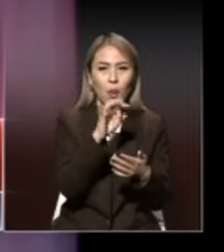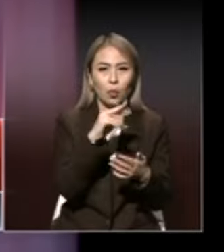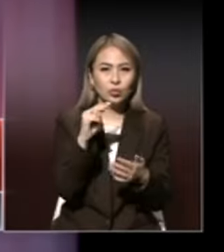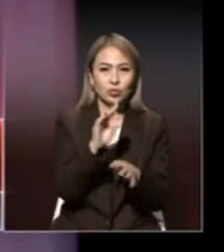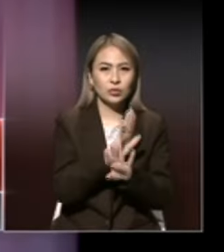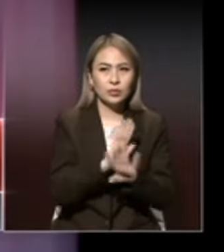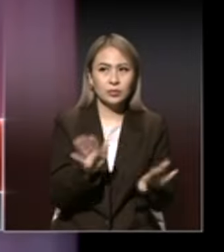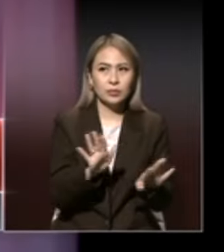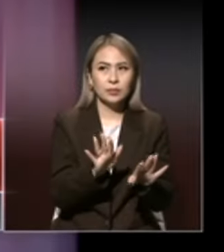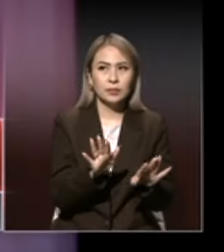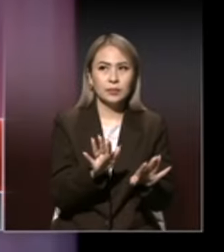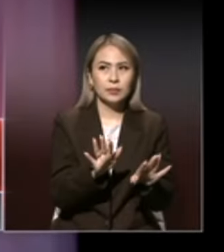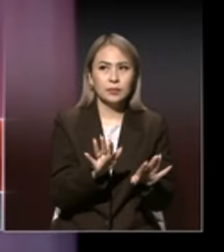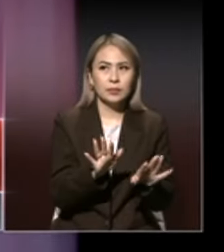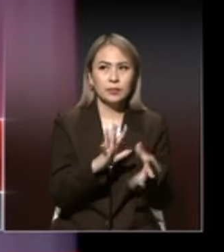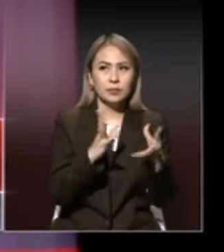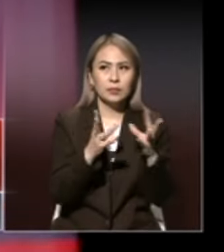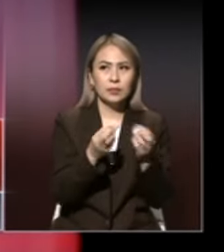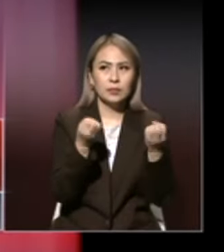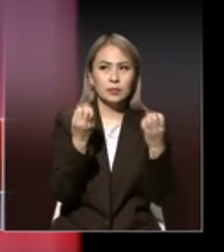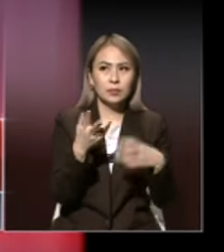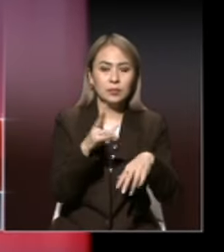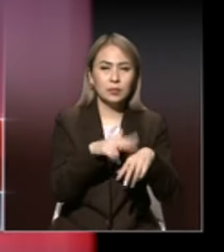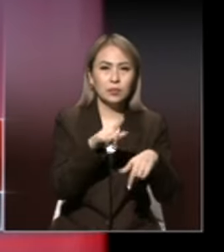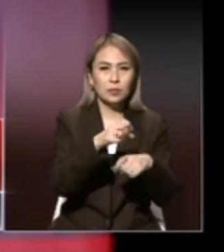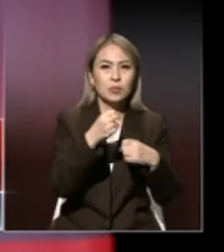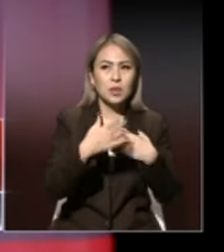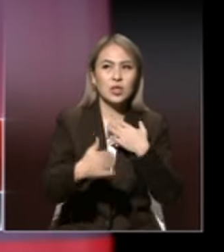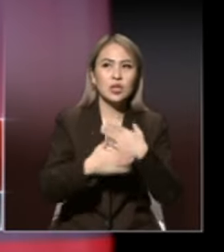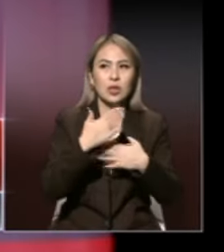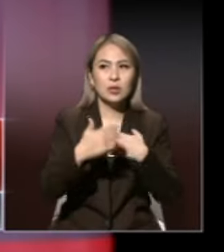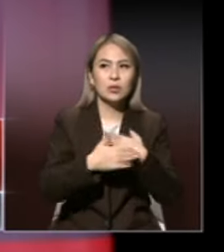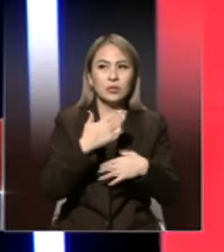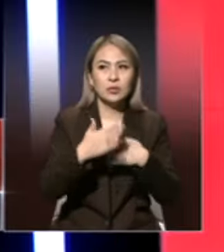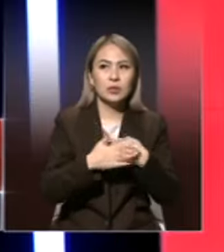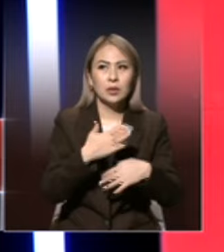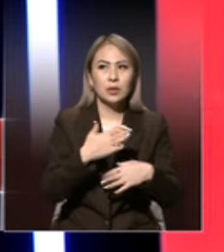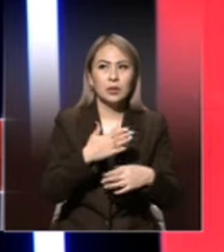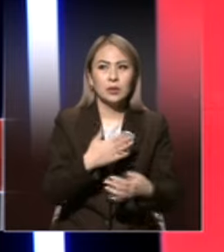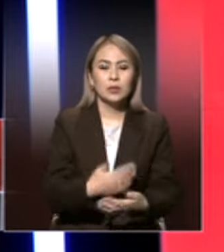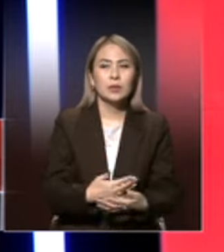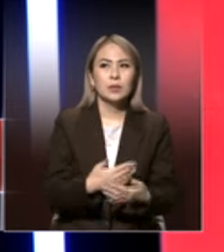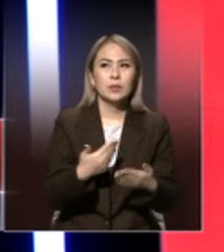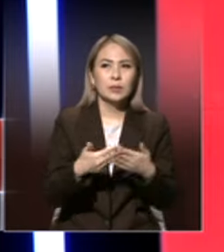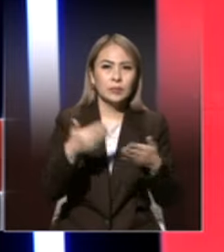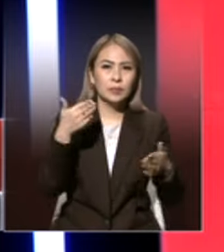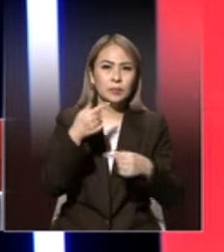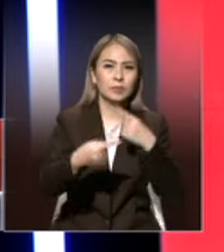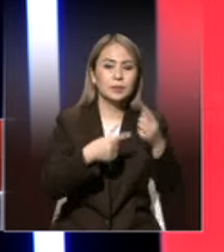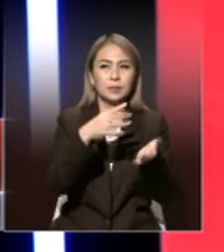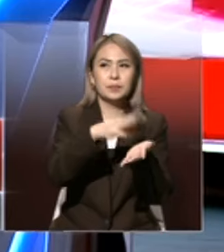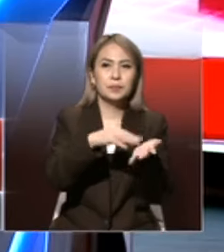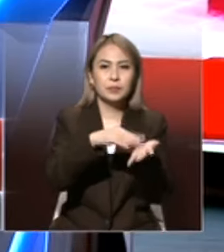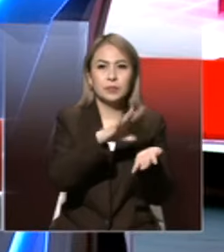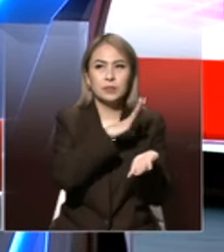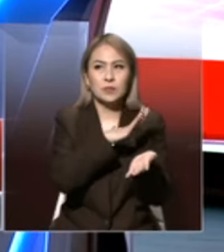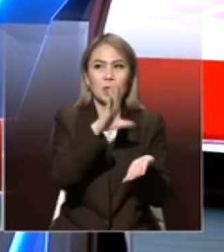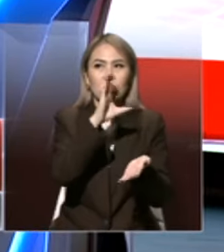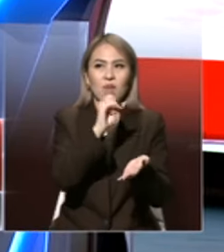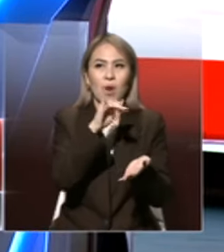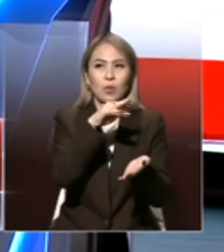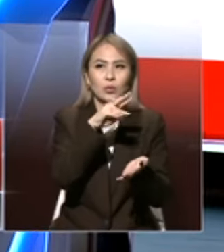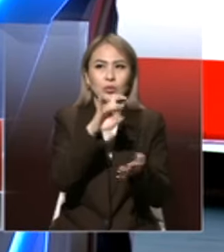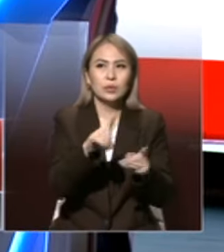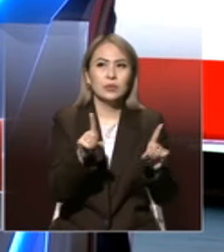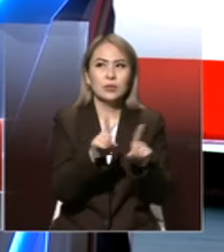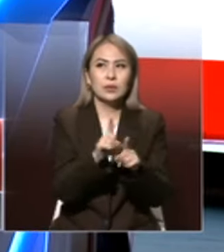медиатор. Біз мына психологтардың... Полиция деген ол уже жазалаушы орган. Ереке. Ол жазала көрсетті. Енді алдын, келесіде қайталанбау үшін, бұны ваучер ретінде сен